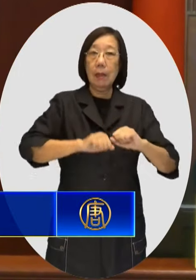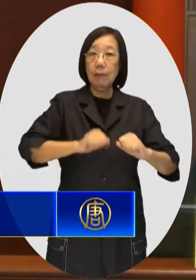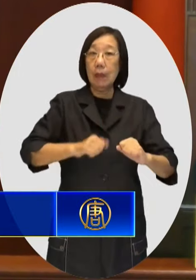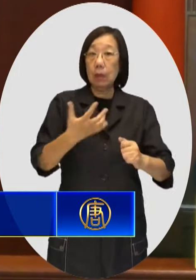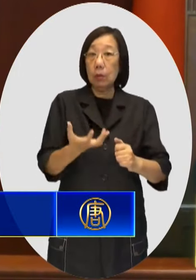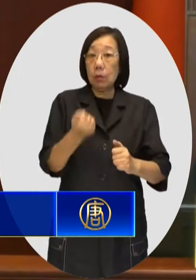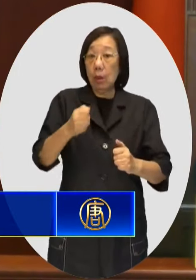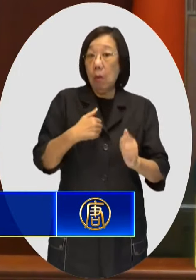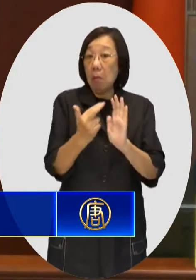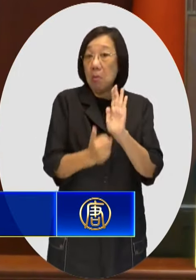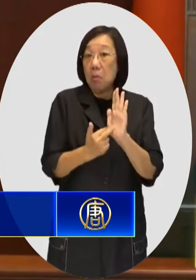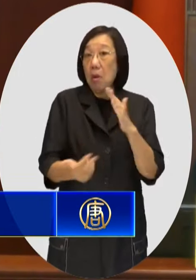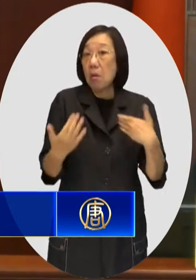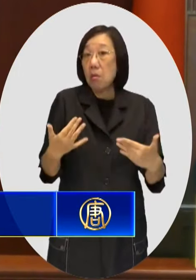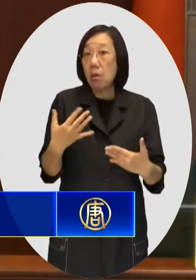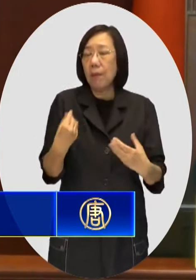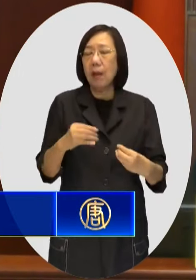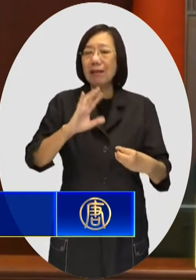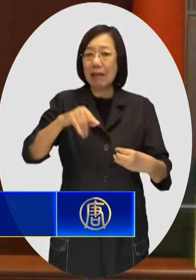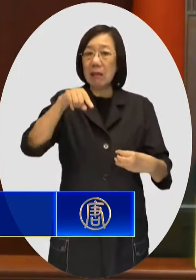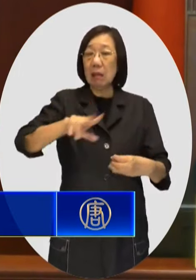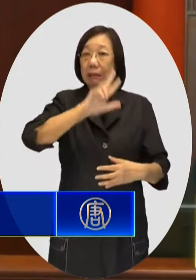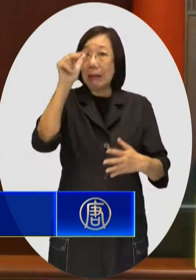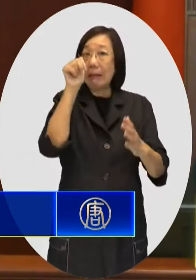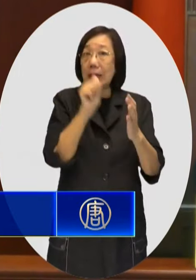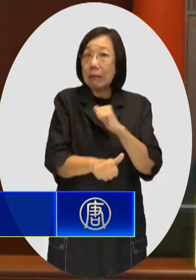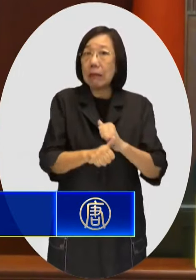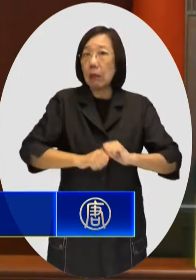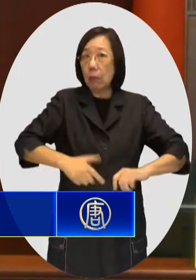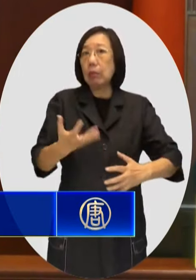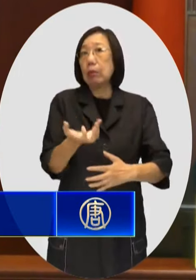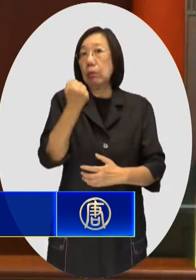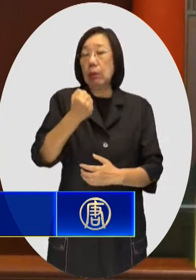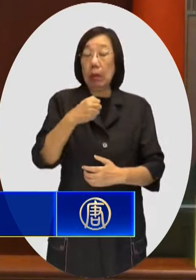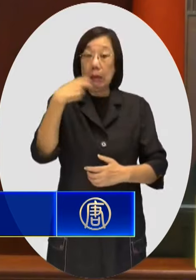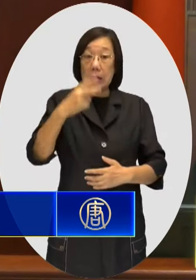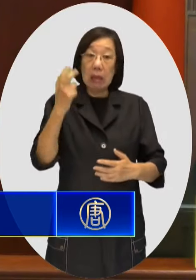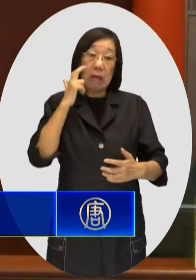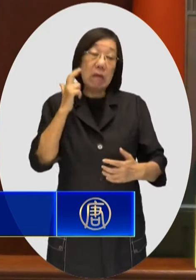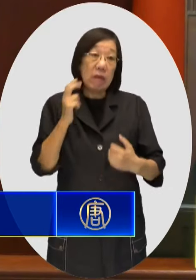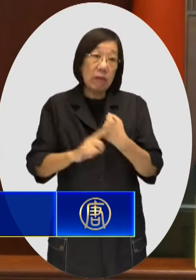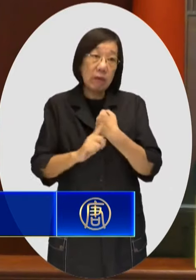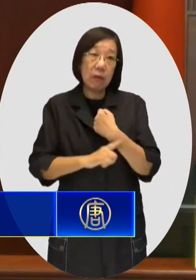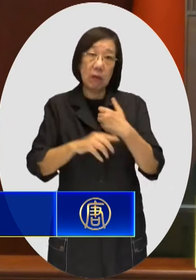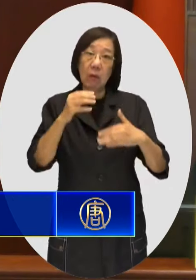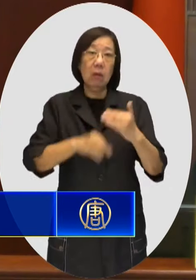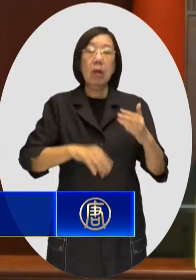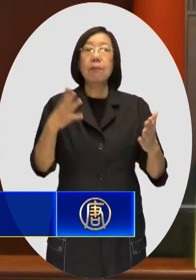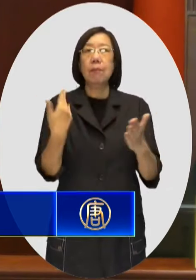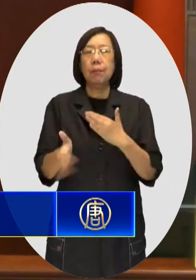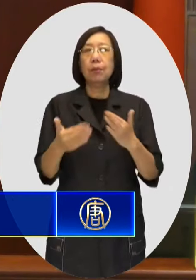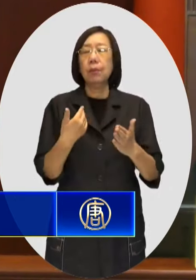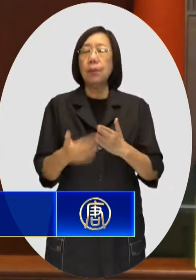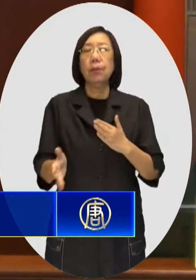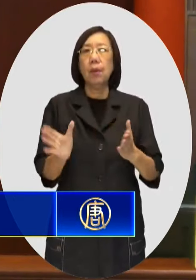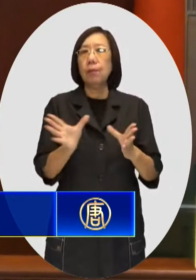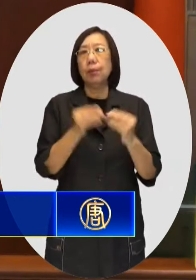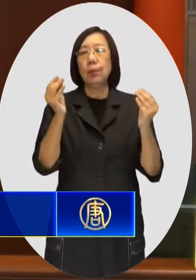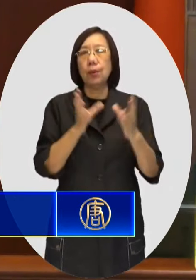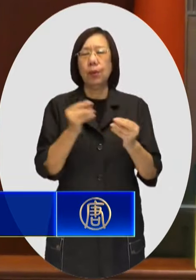权是每一个人与生俱来的固有权利，务需宪法明文规定，且应受最高度保